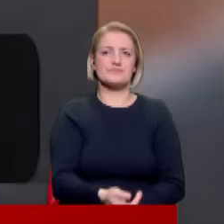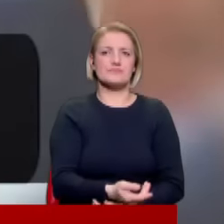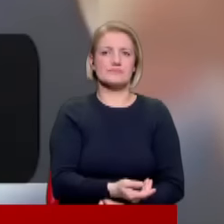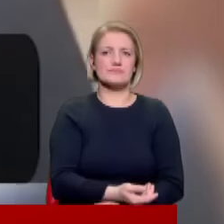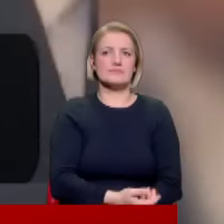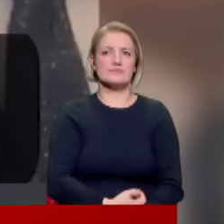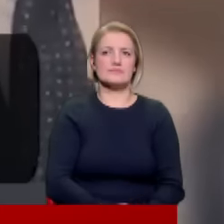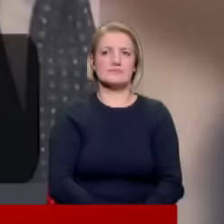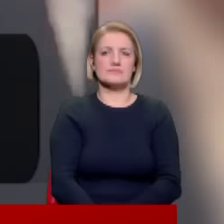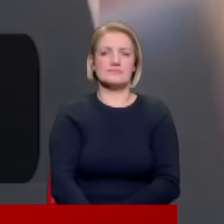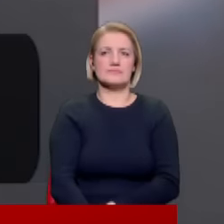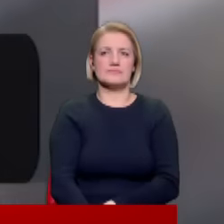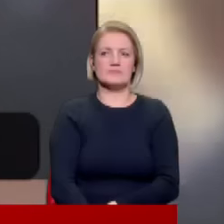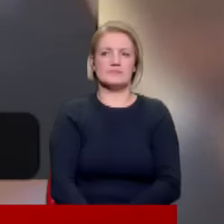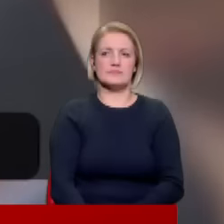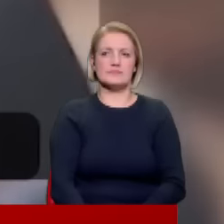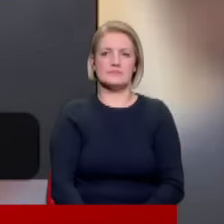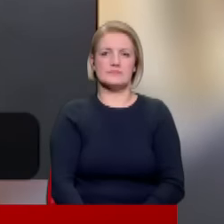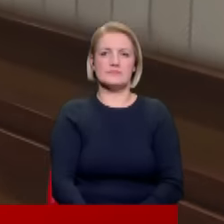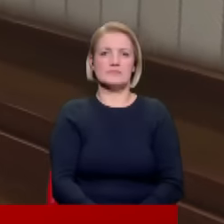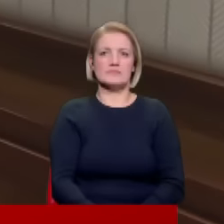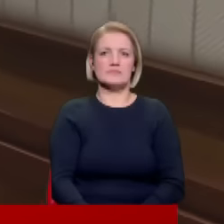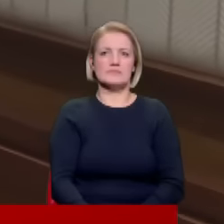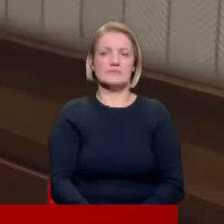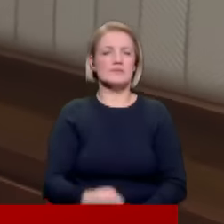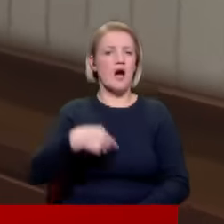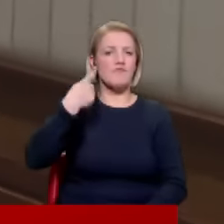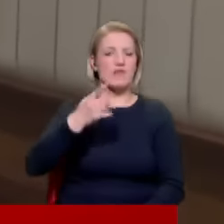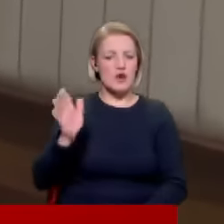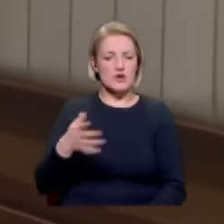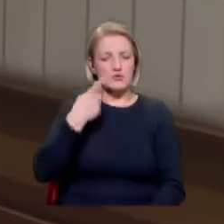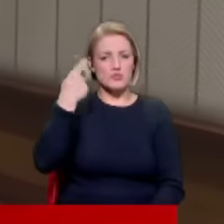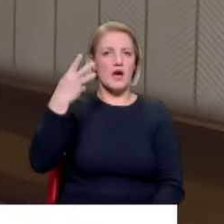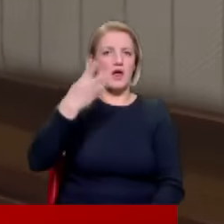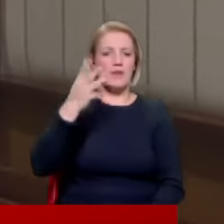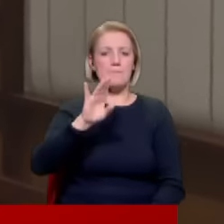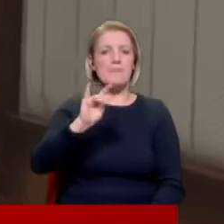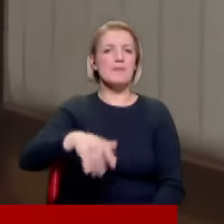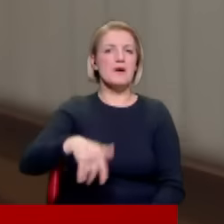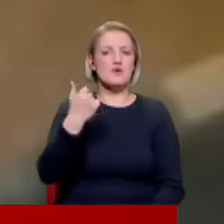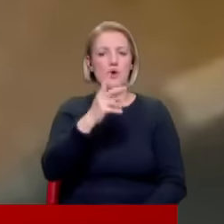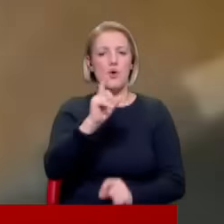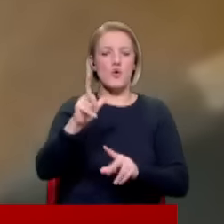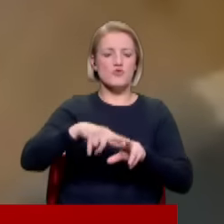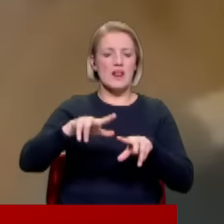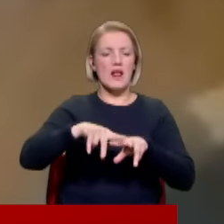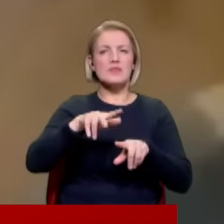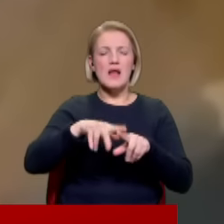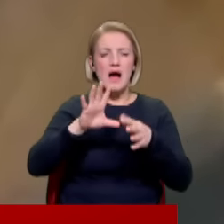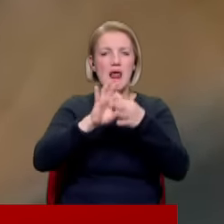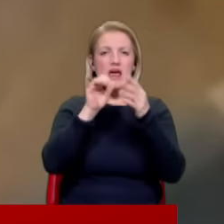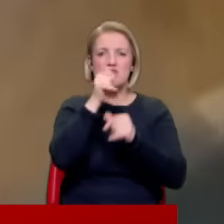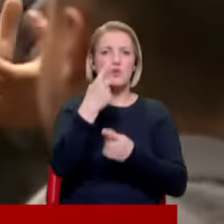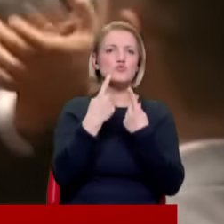hakkından bahsetti. Mecliste konuşsun dedi. Evet, şöyle açalım. Haftalar geçti. Cumhurbaşkanı Erdoğan MHP liderinin Öcalan açılımıyla ilgili hiç